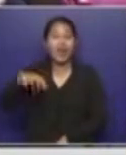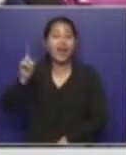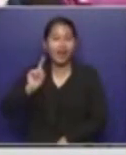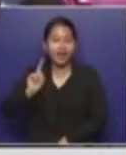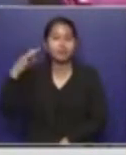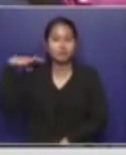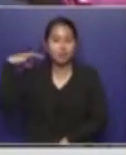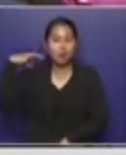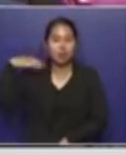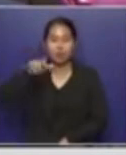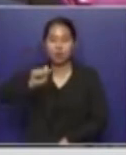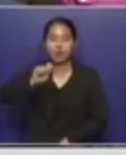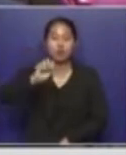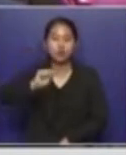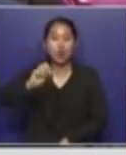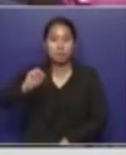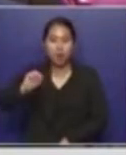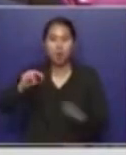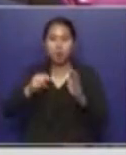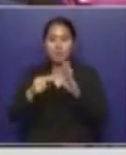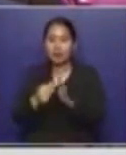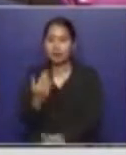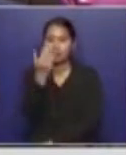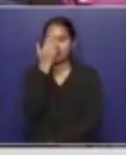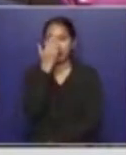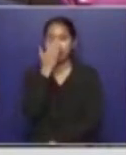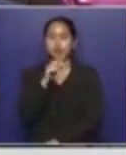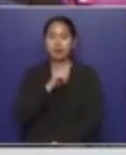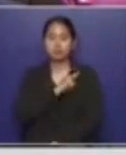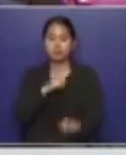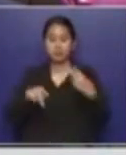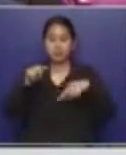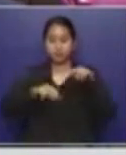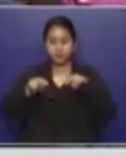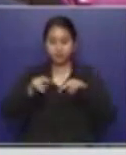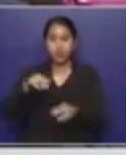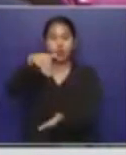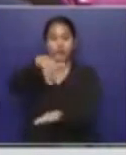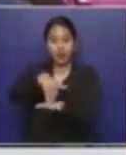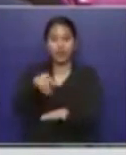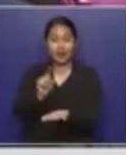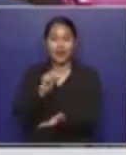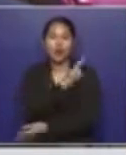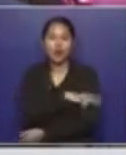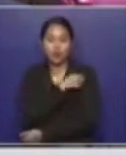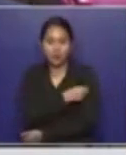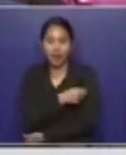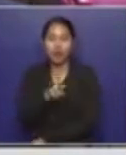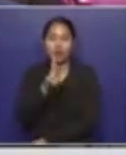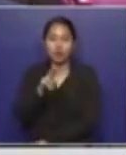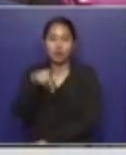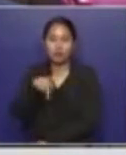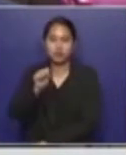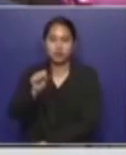ถือว่าเป็นด่านหน้าแล้วก็มีส่วนกลางคือโรงพยาบาลประจำตำบลโรงพยาบาลประจ